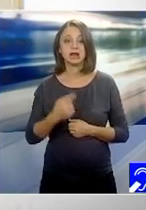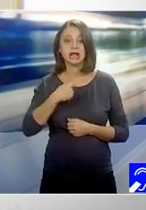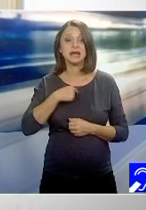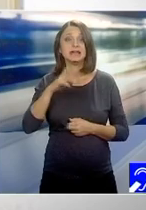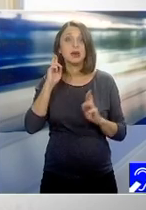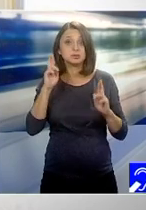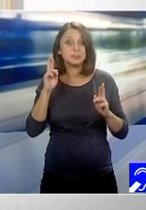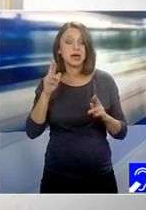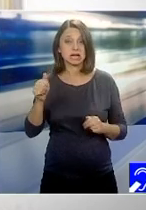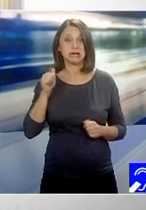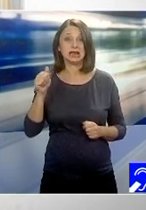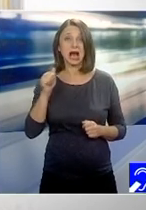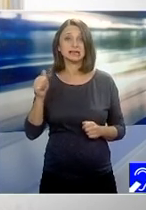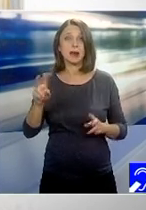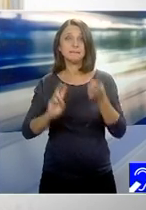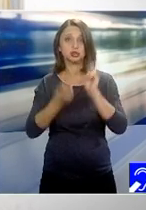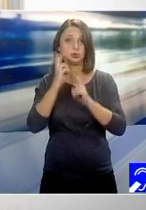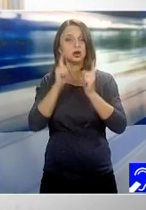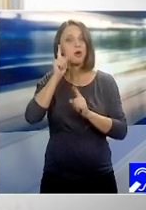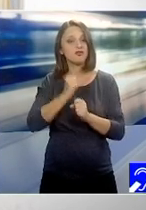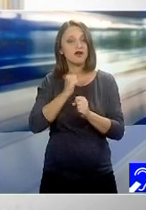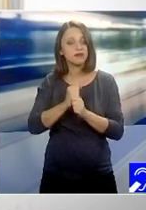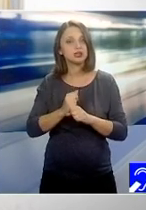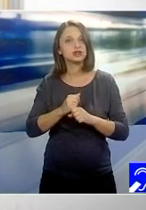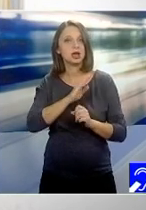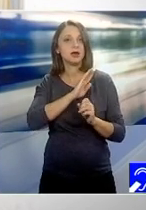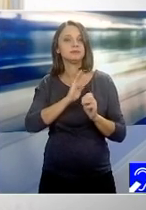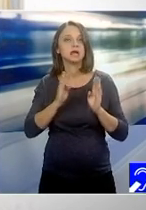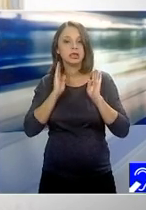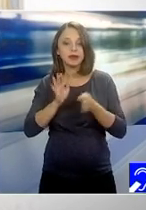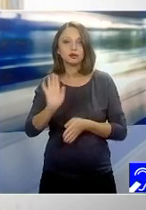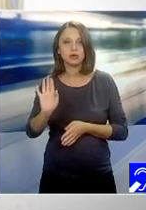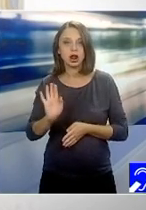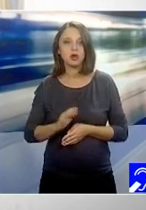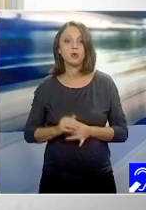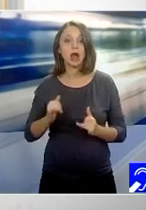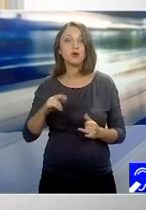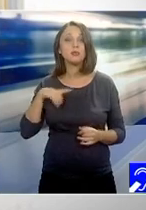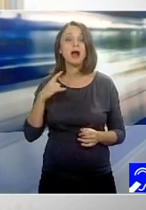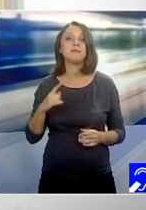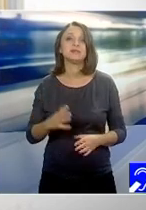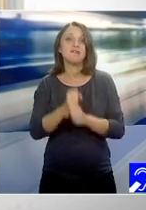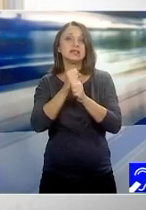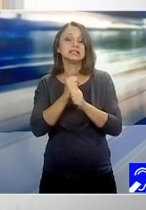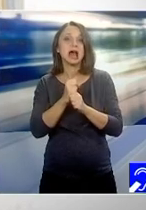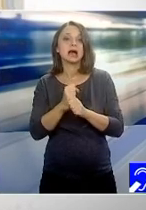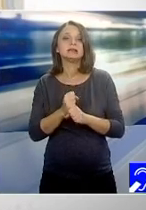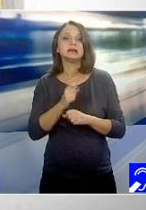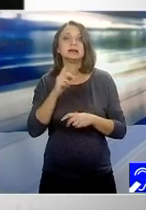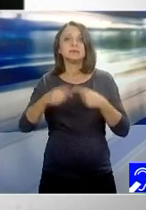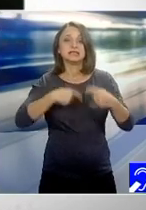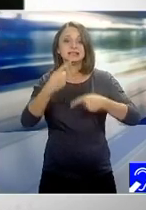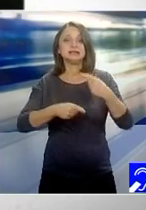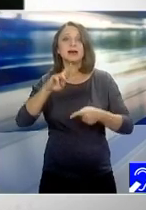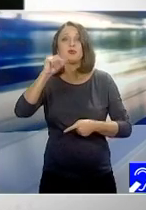această gardă își va face datoria. Actualmente, cu toată înființarea sistemului de așa zis radar,